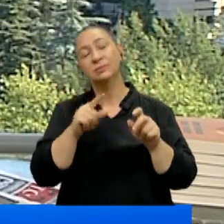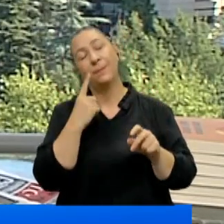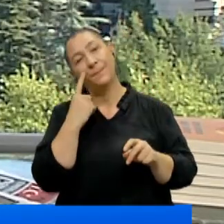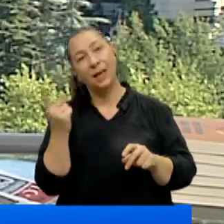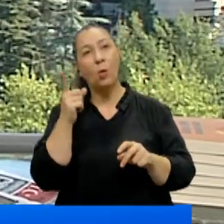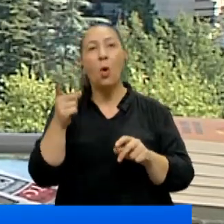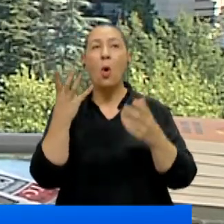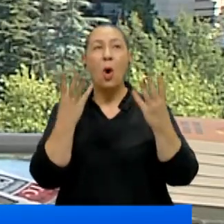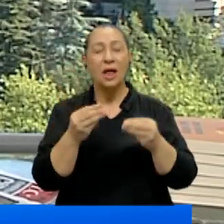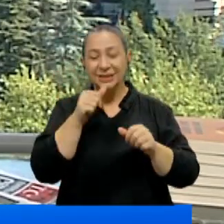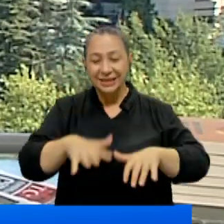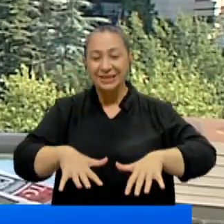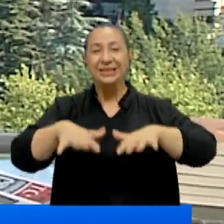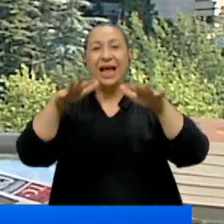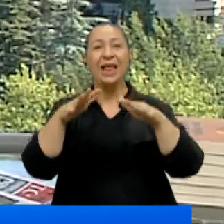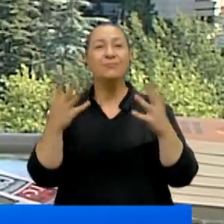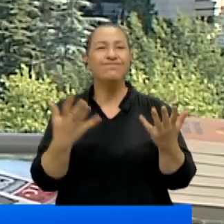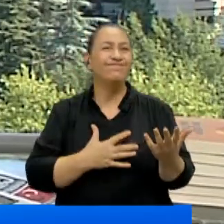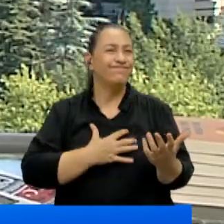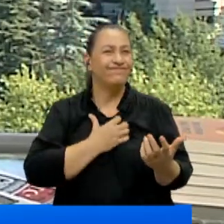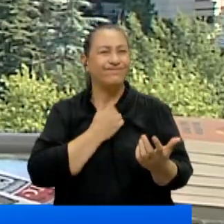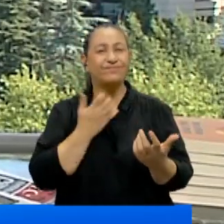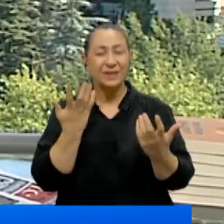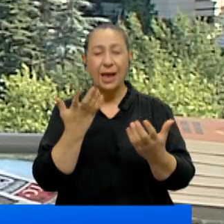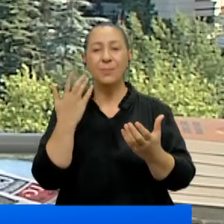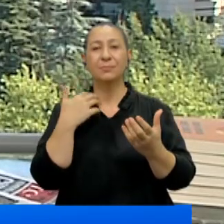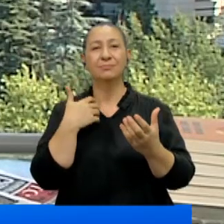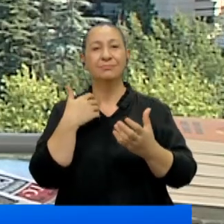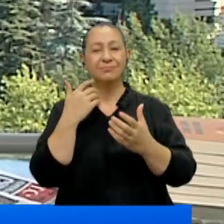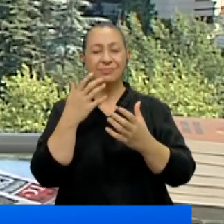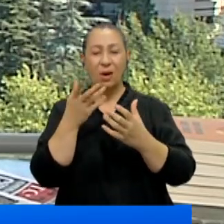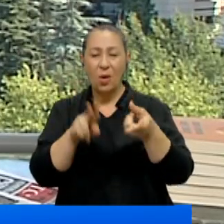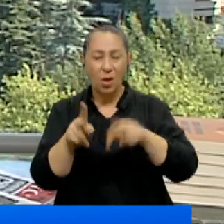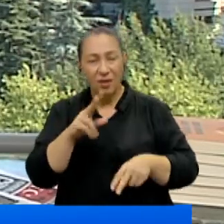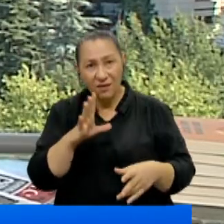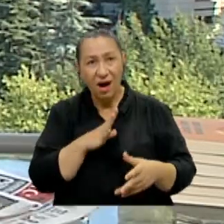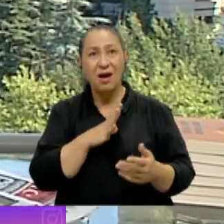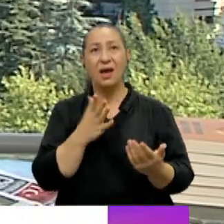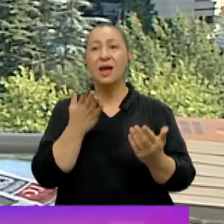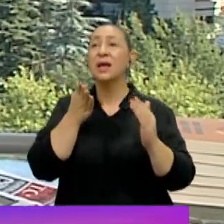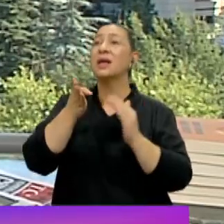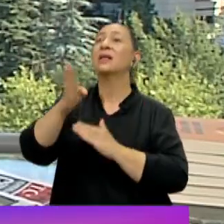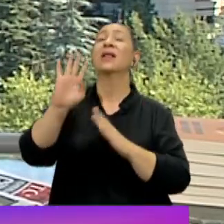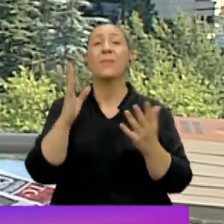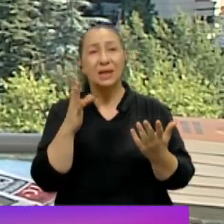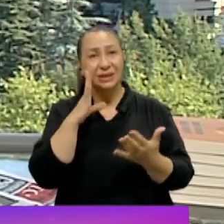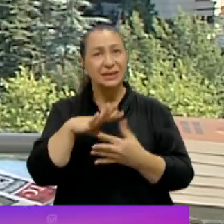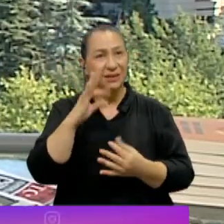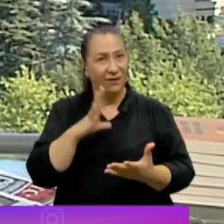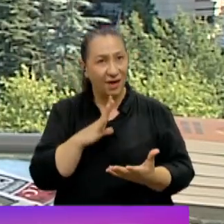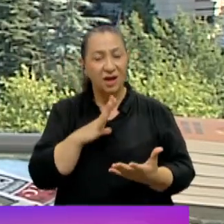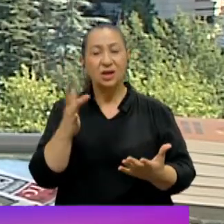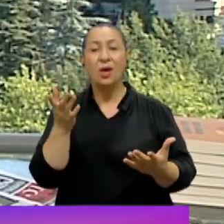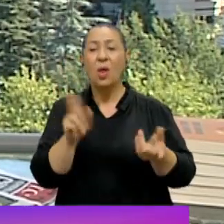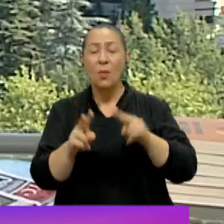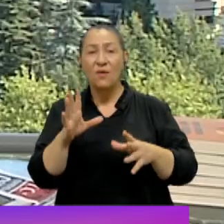gidelim o yaşanılan sel felaketi ve maalesef hem kayıplarımız var, hem ulaşılamayan insanlarımız var, hem de can